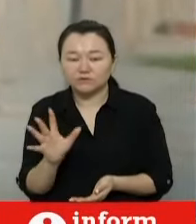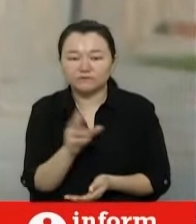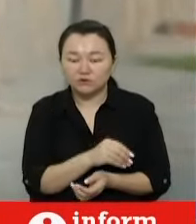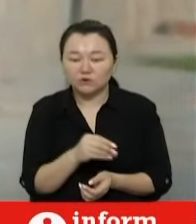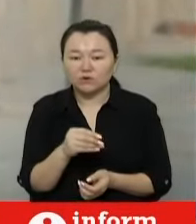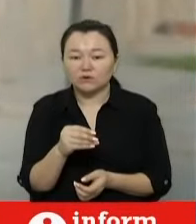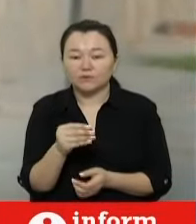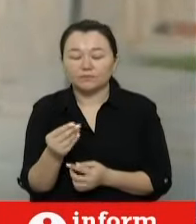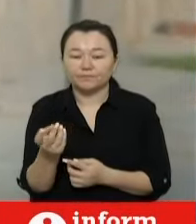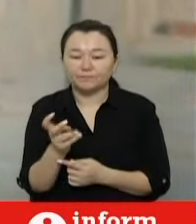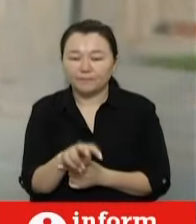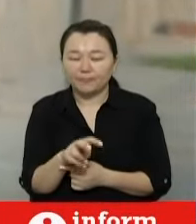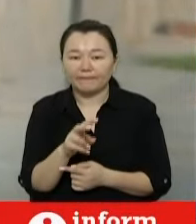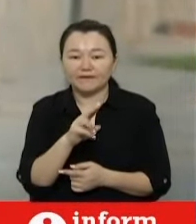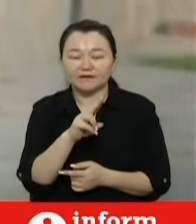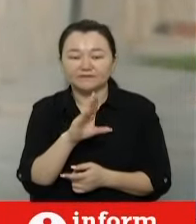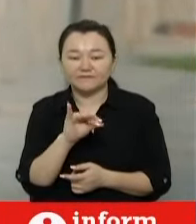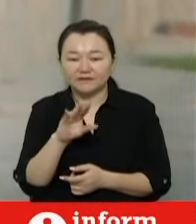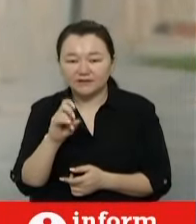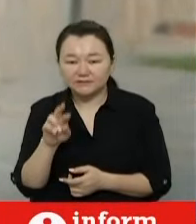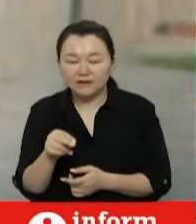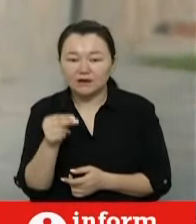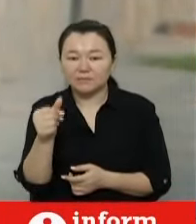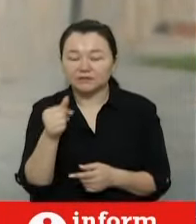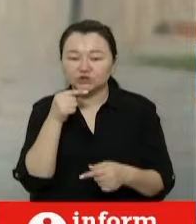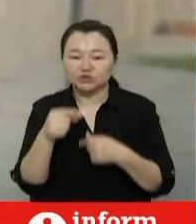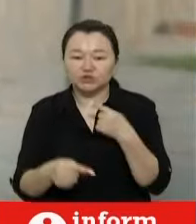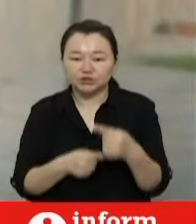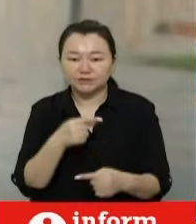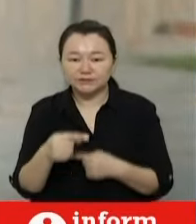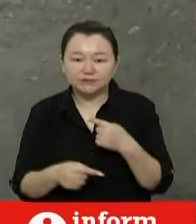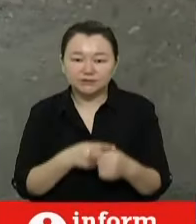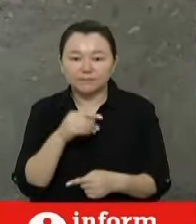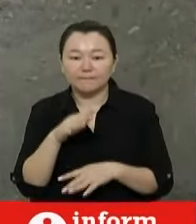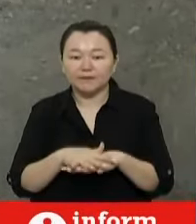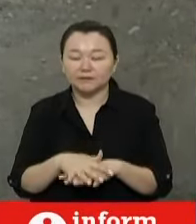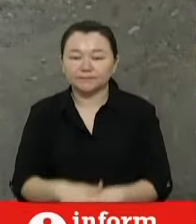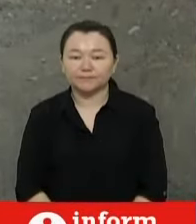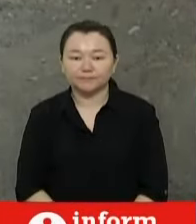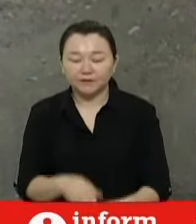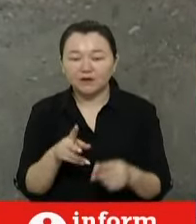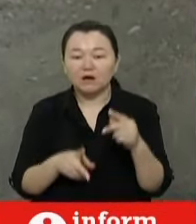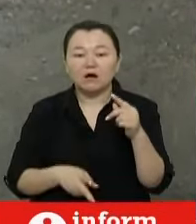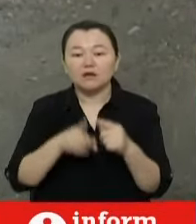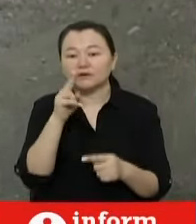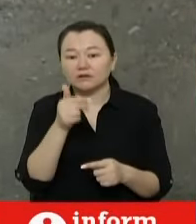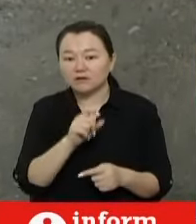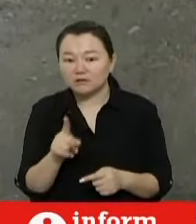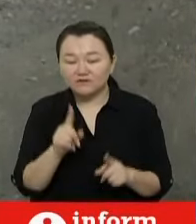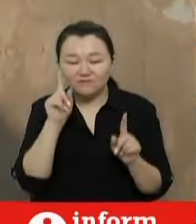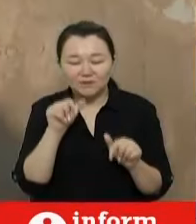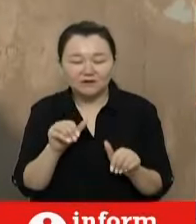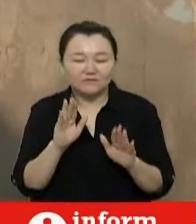приходит квитанциям и оплачивается через определенные банки. Отрезать газ при этом вправе